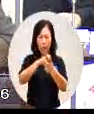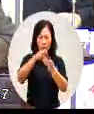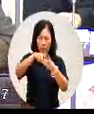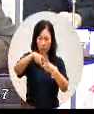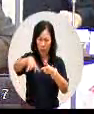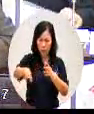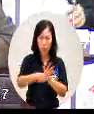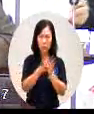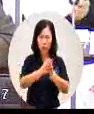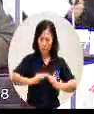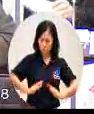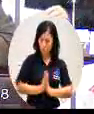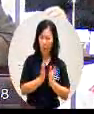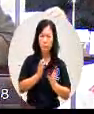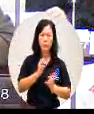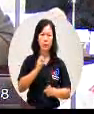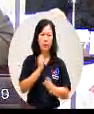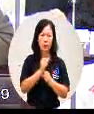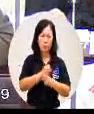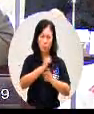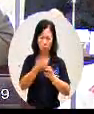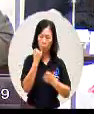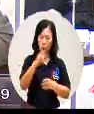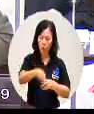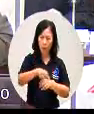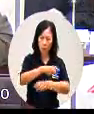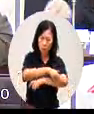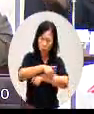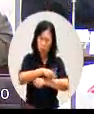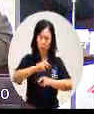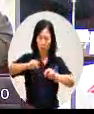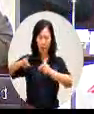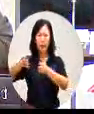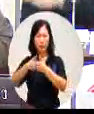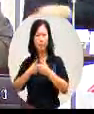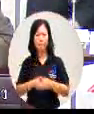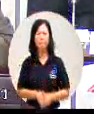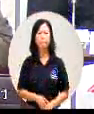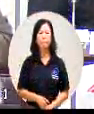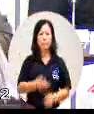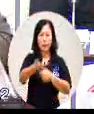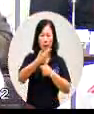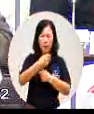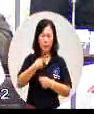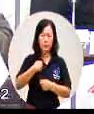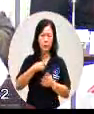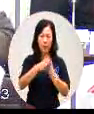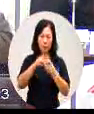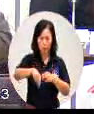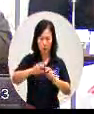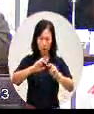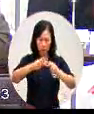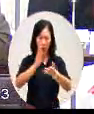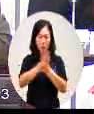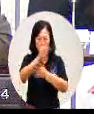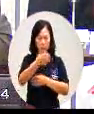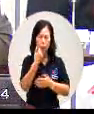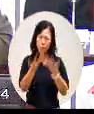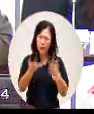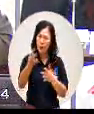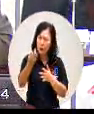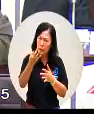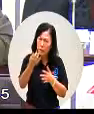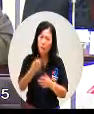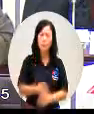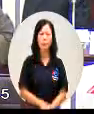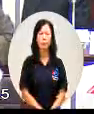分马上来做进行规划改善，啊，好，我知影讲，安尼改善了是爱花侪钱， 好，